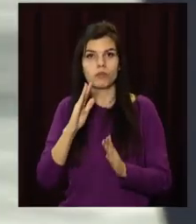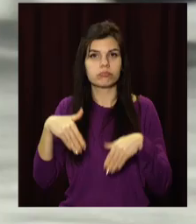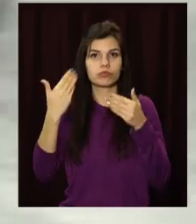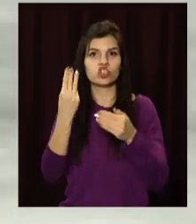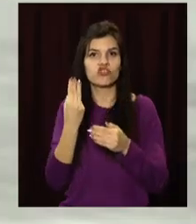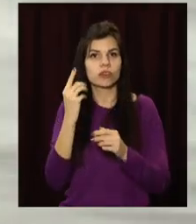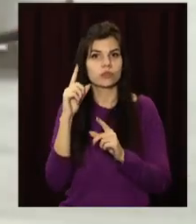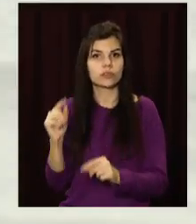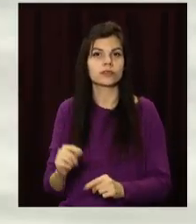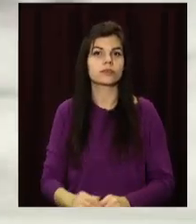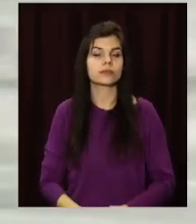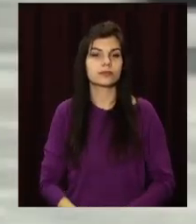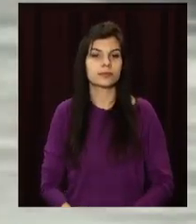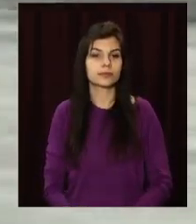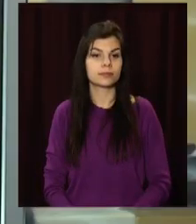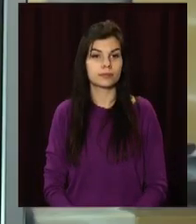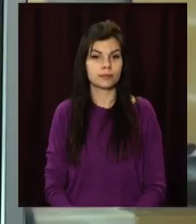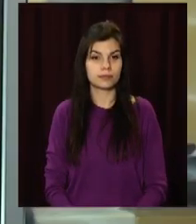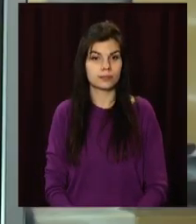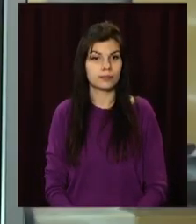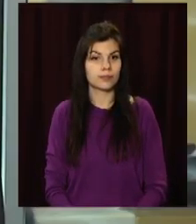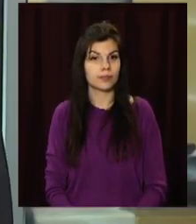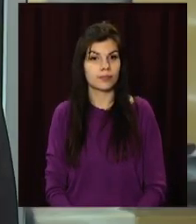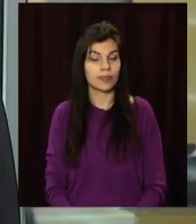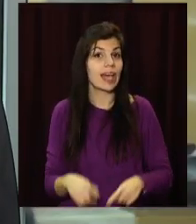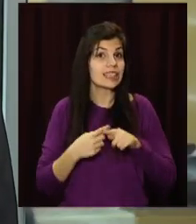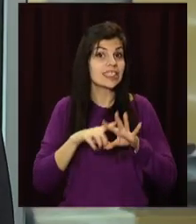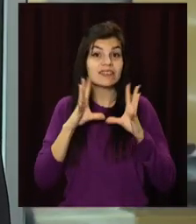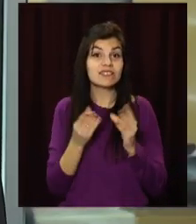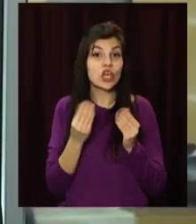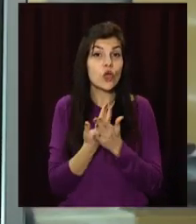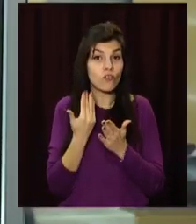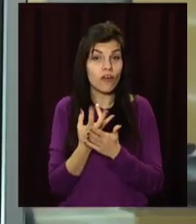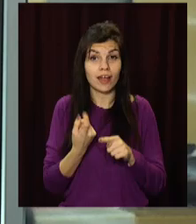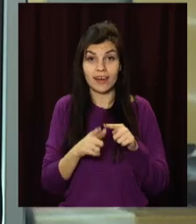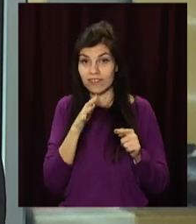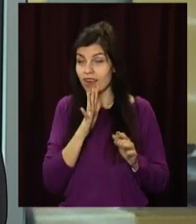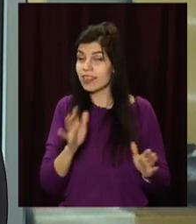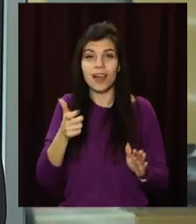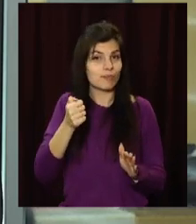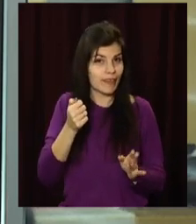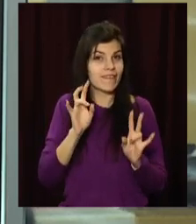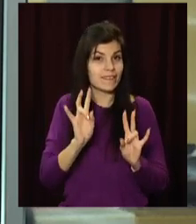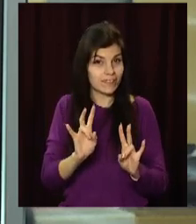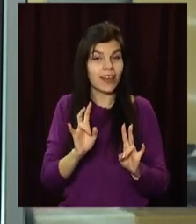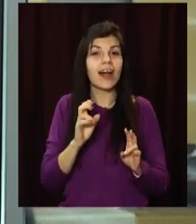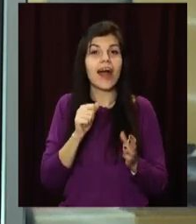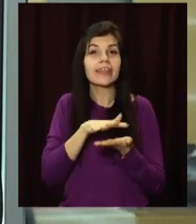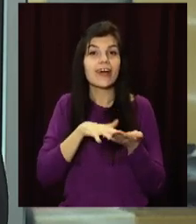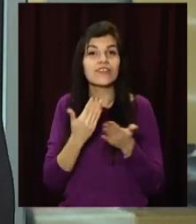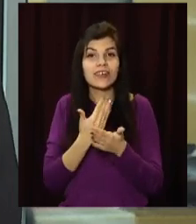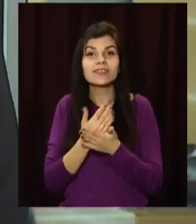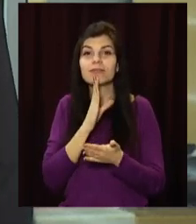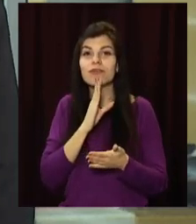до Швеції на дорослий чемпіонат світу з фігурного катання. Перший крок до цього – виграти національну першість. Вона відбудеться 27 лютого